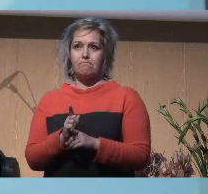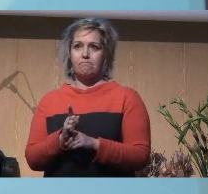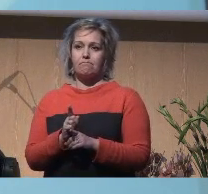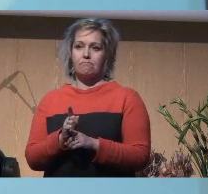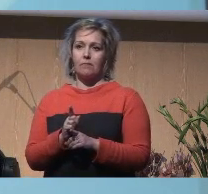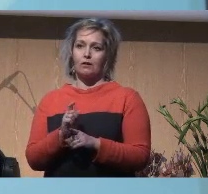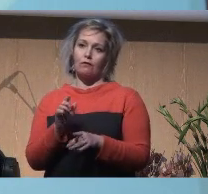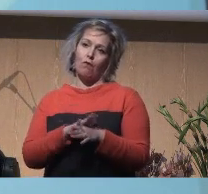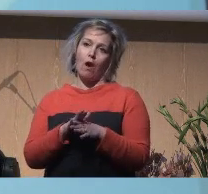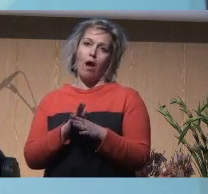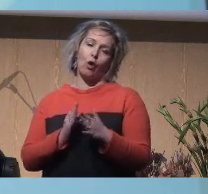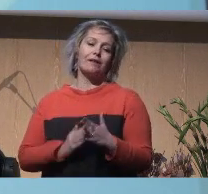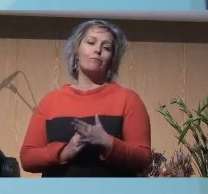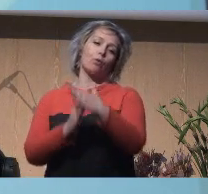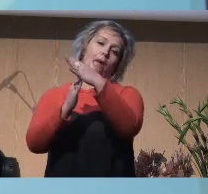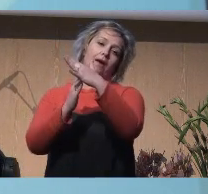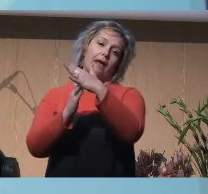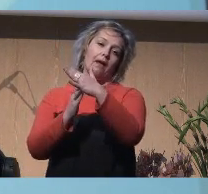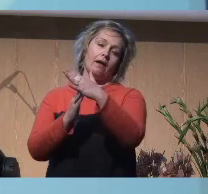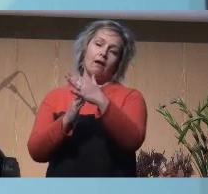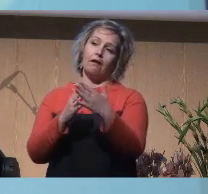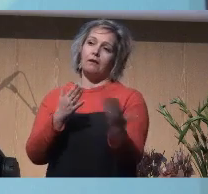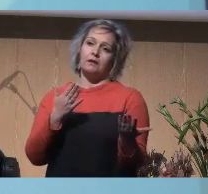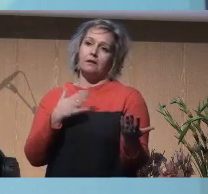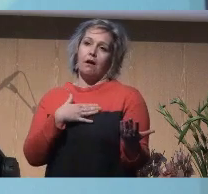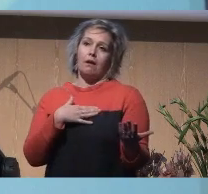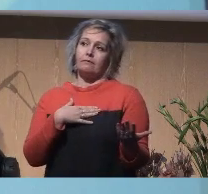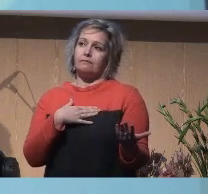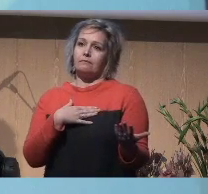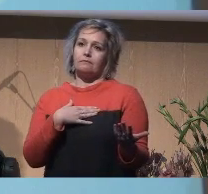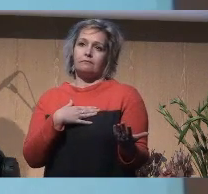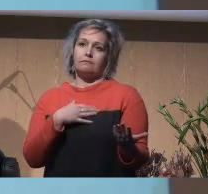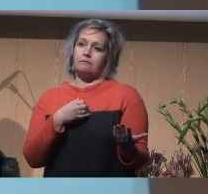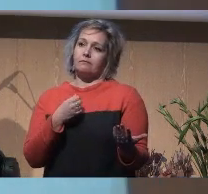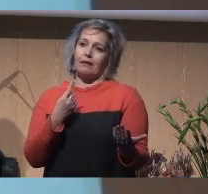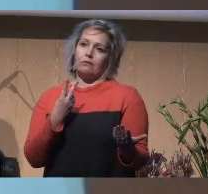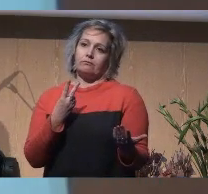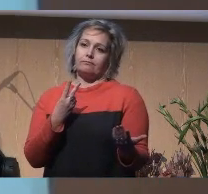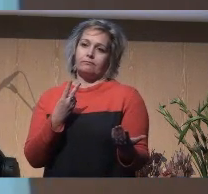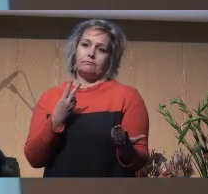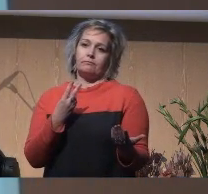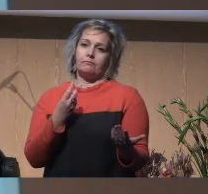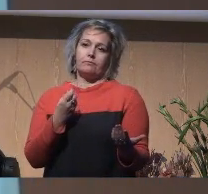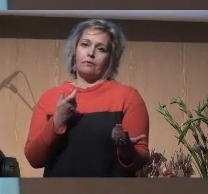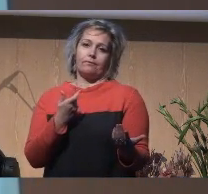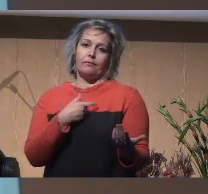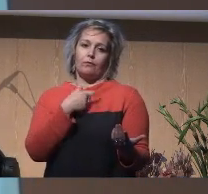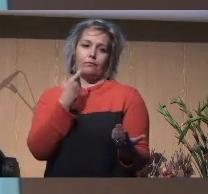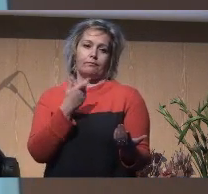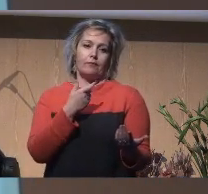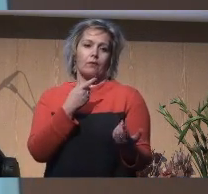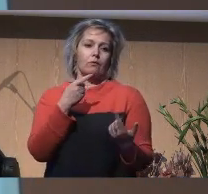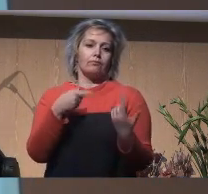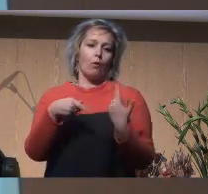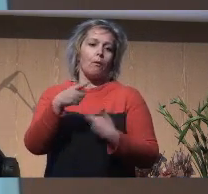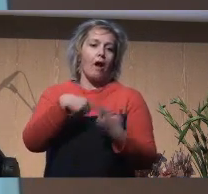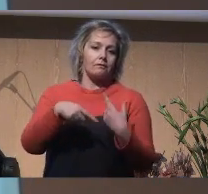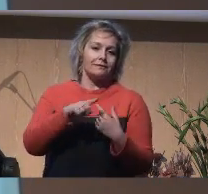noen motbakker. Hatt en hard ungdomstid. Kommet seg på